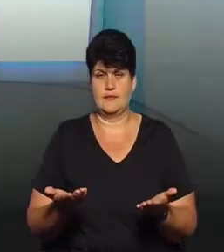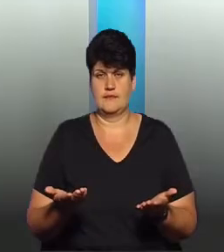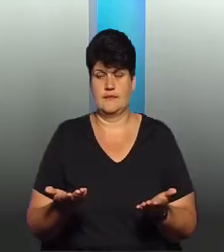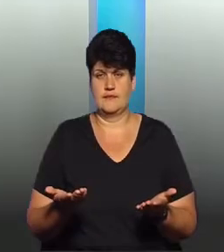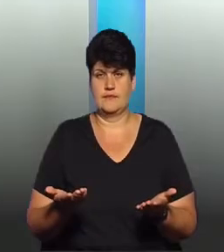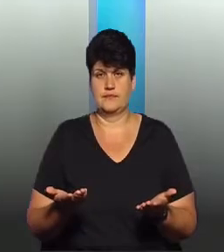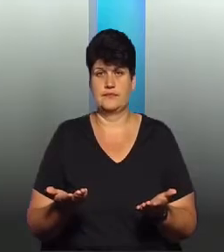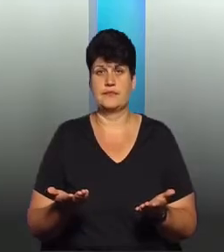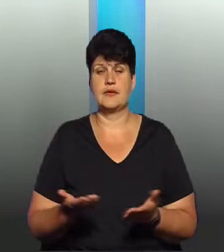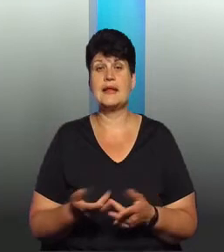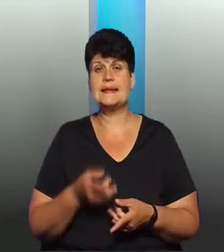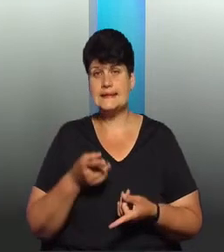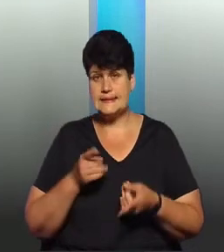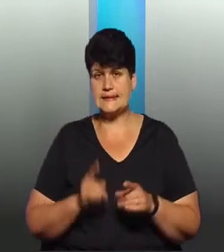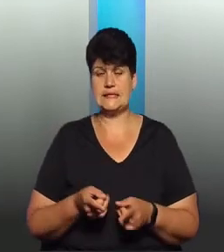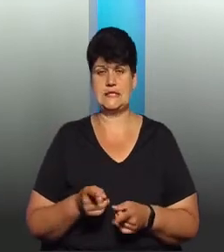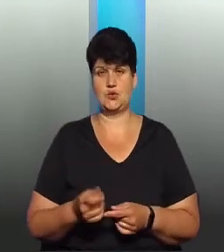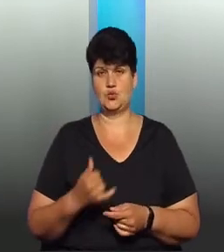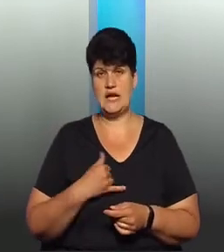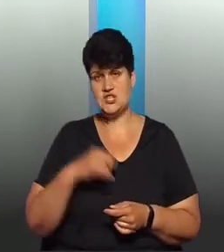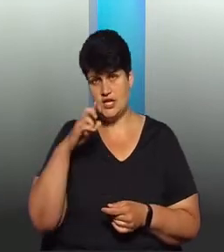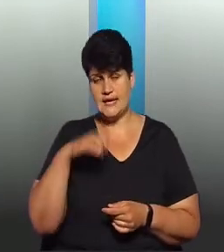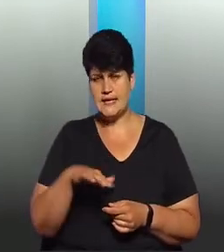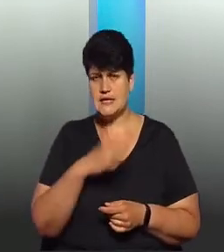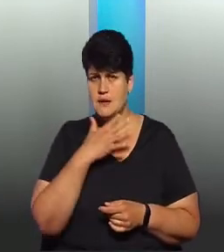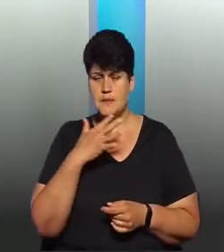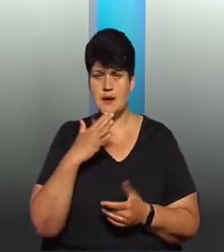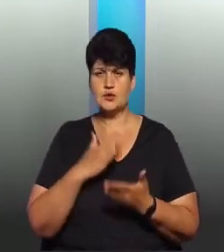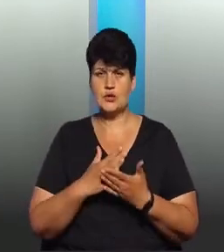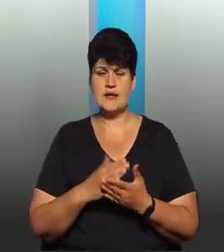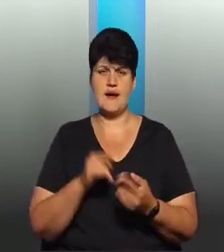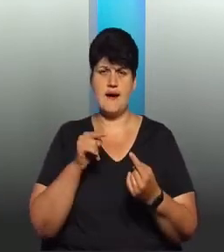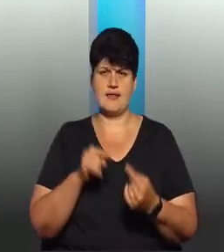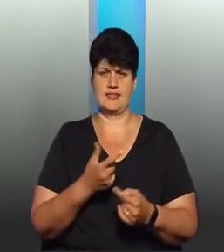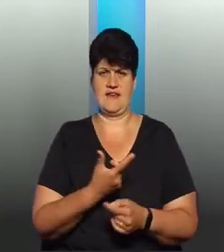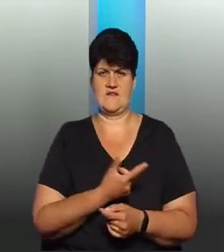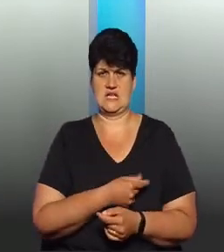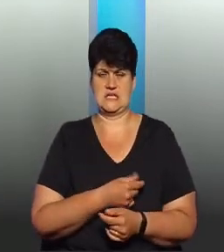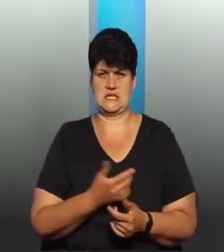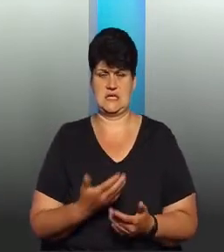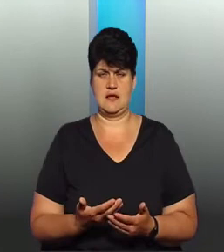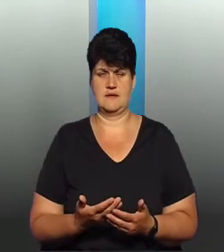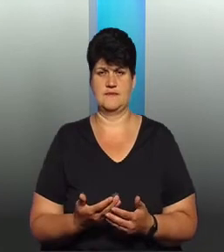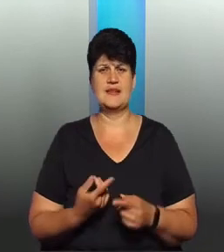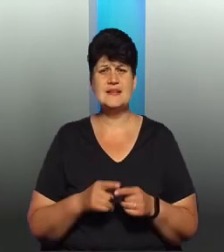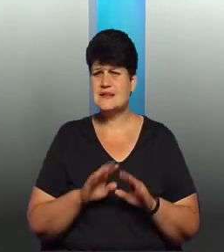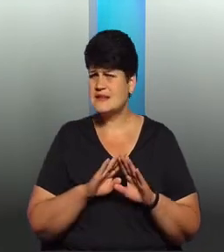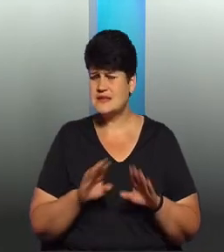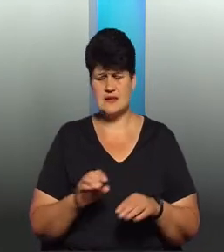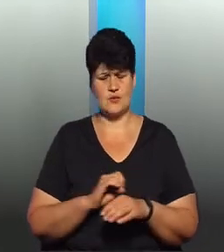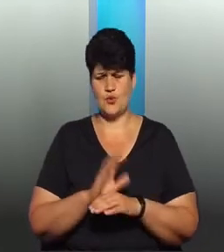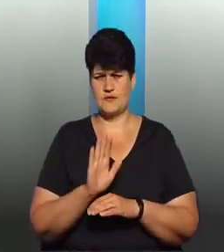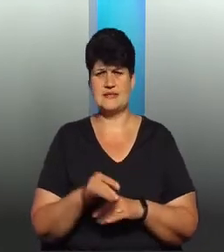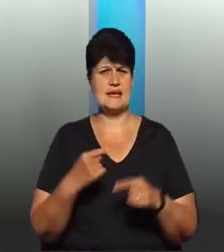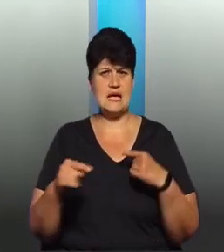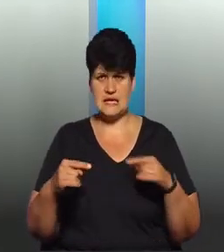у нашій країні досить багато є антивакцинальних... Така от недовіра до вакцини. То це не тільки про коронавірус, це про різні вакцини. Так, я